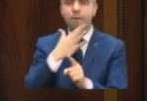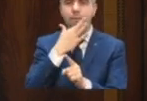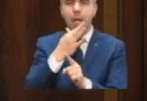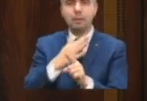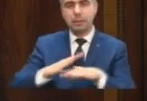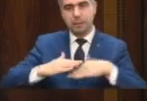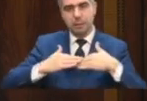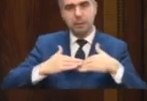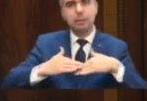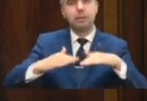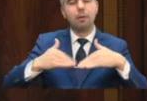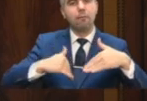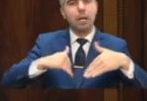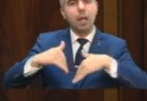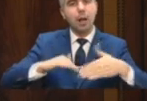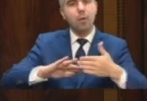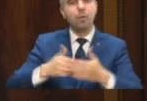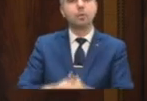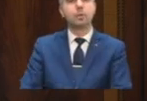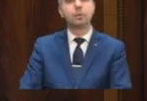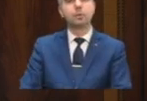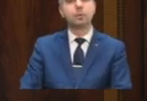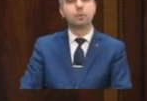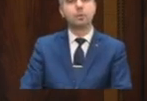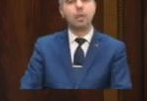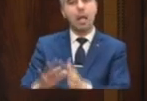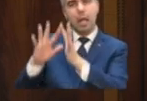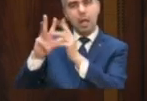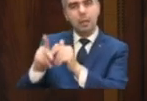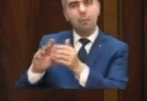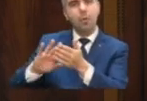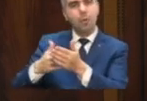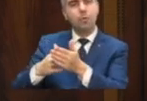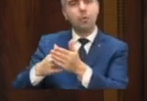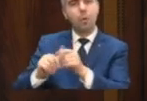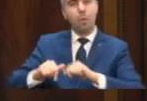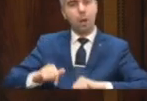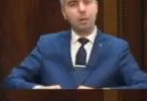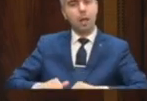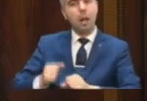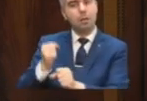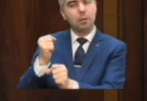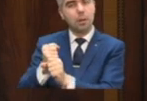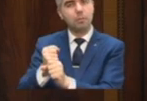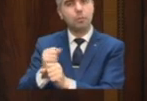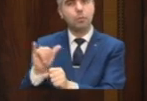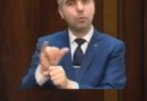العمومية وخدمات القرب الضرورية كحصيلة مرحلية للتدخل في هذا الإطار اللي